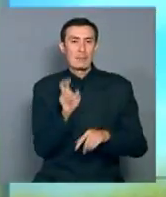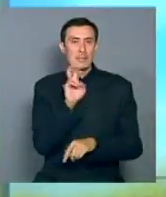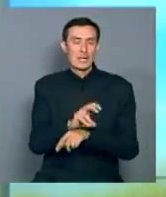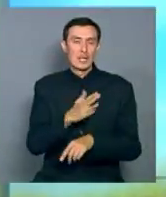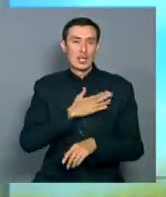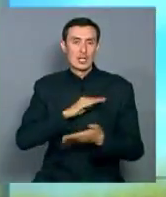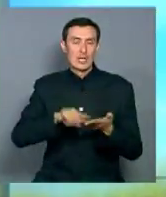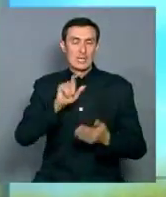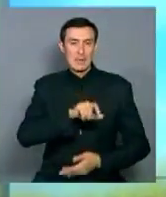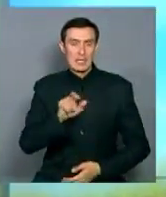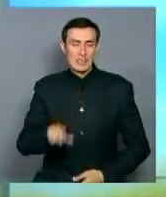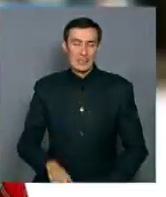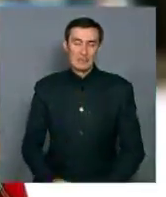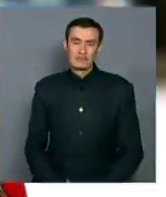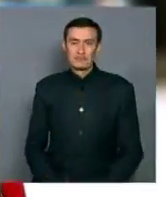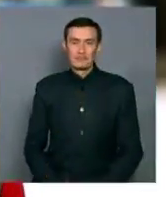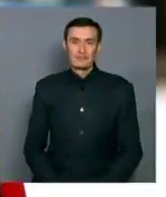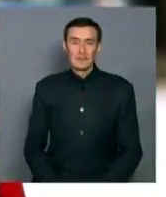корреспонденты.